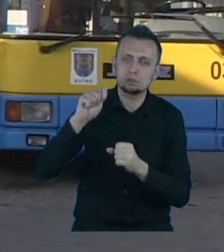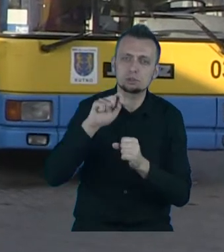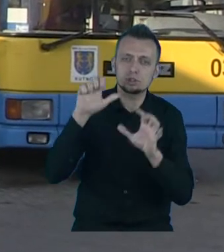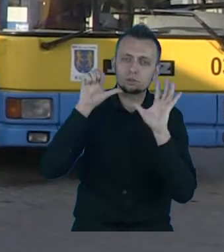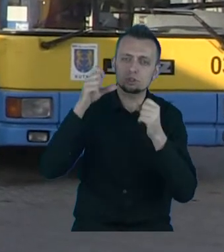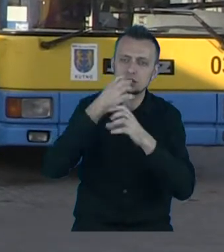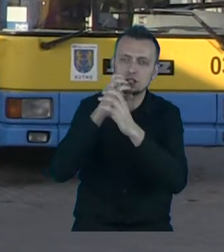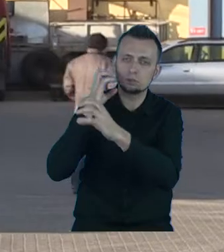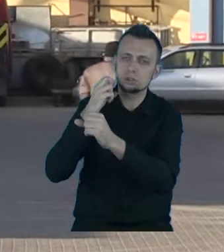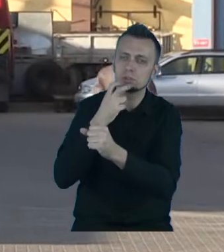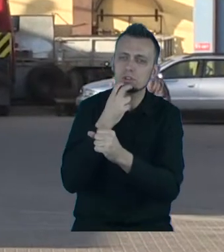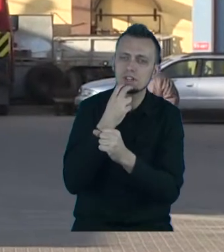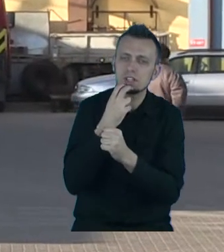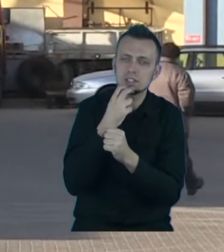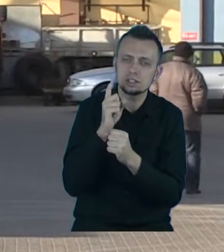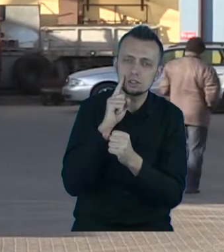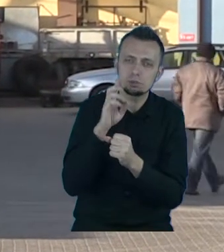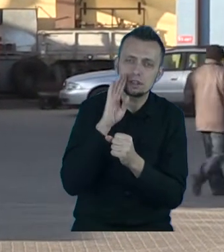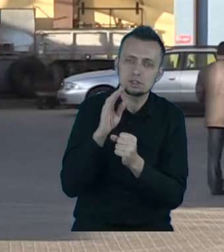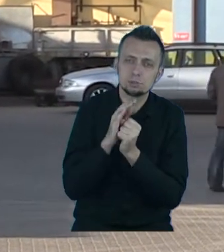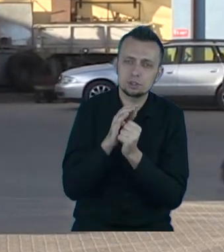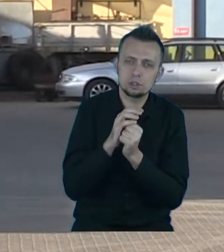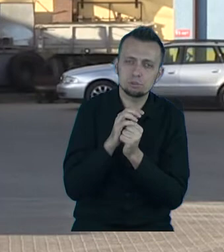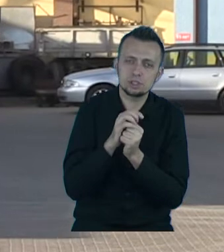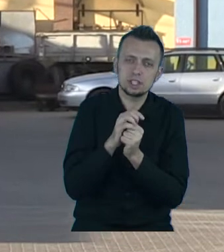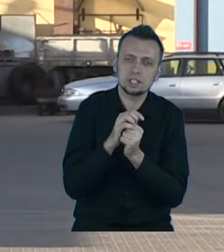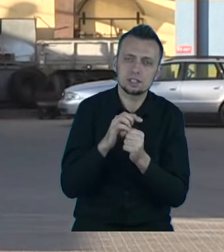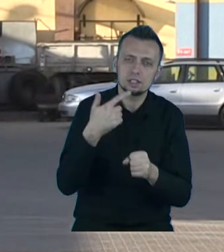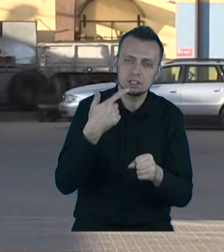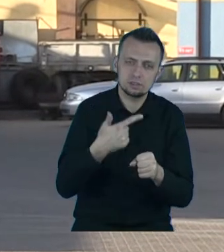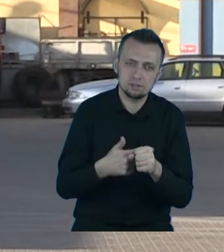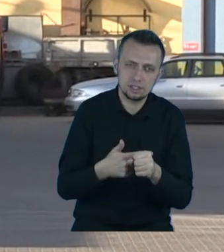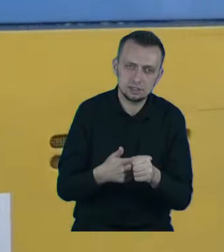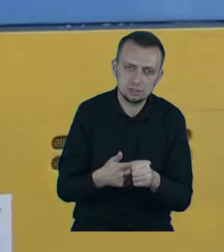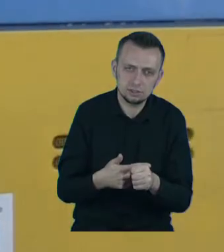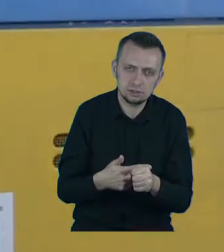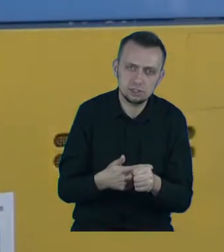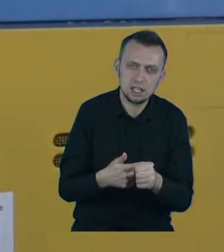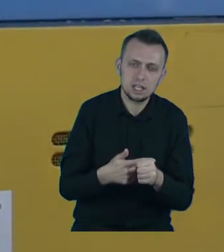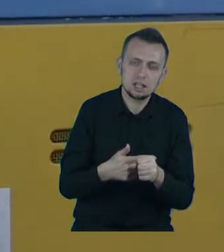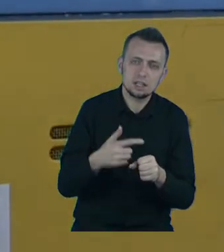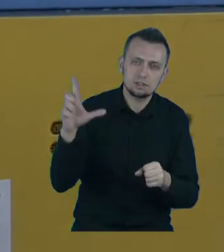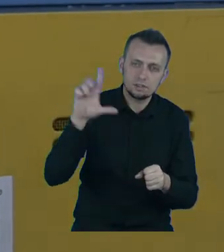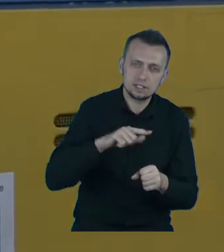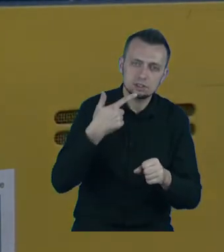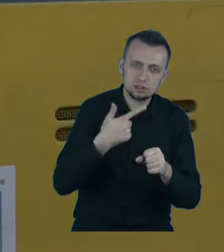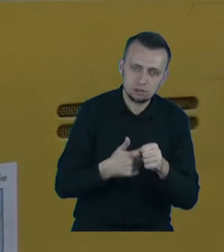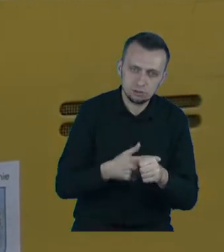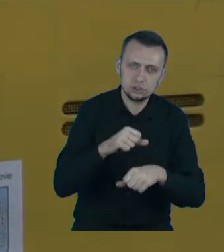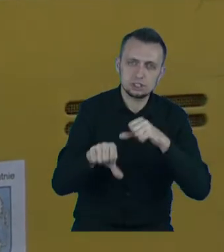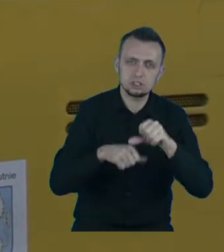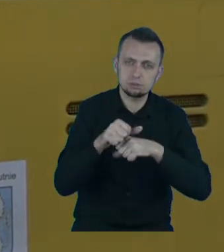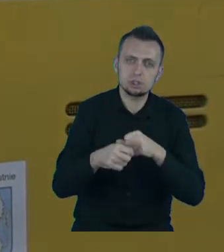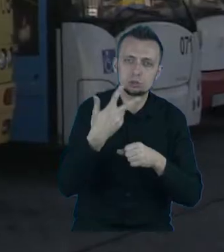elektrycznych najprawdopodobniej zasili nasz tabor w 2020 roku 3 i w 2021 roku